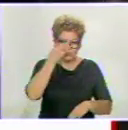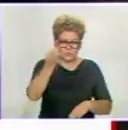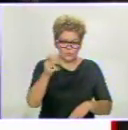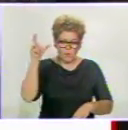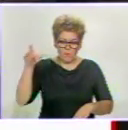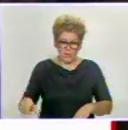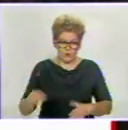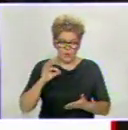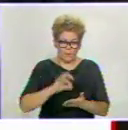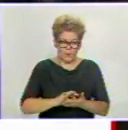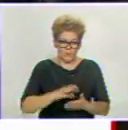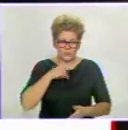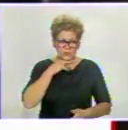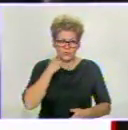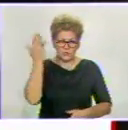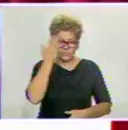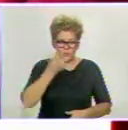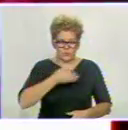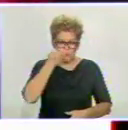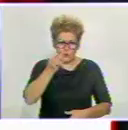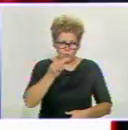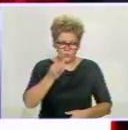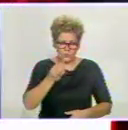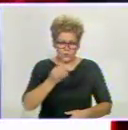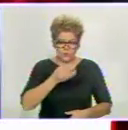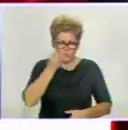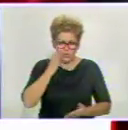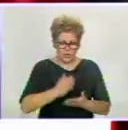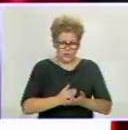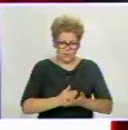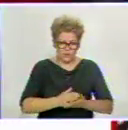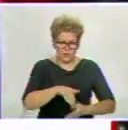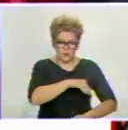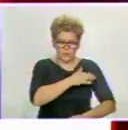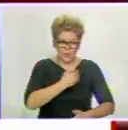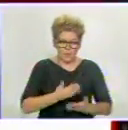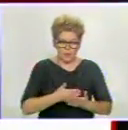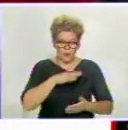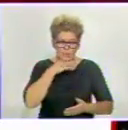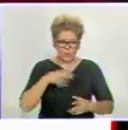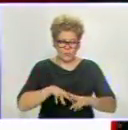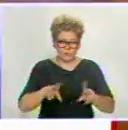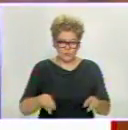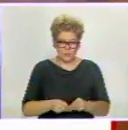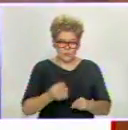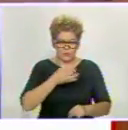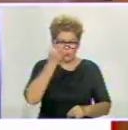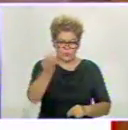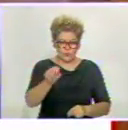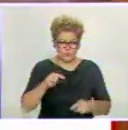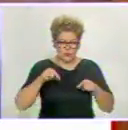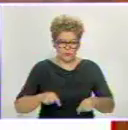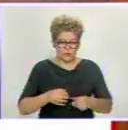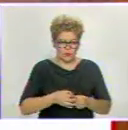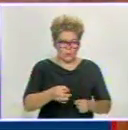cei implicați. Directorul școlii tinde să-l creadă pe elev, mai ales că și alți părinți au sesizat conducerea școlii. O măsură în acest moment chiar